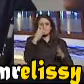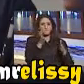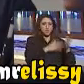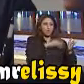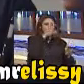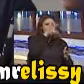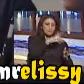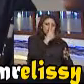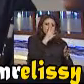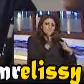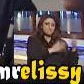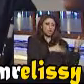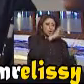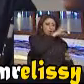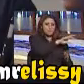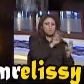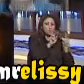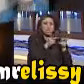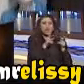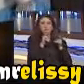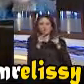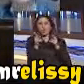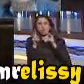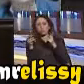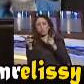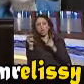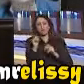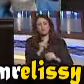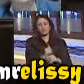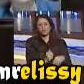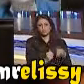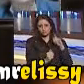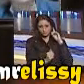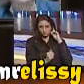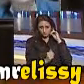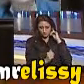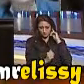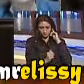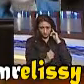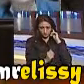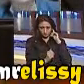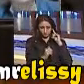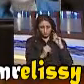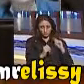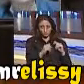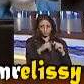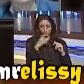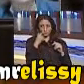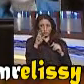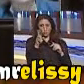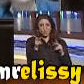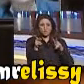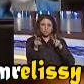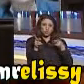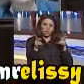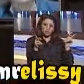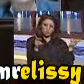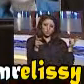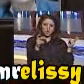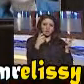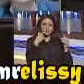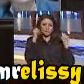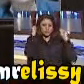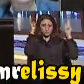ثلاث فعاليات مختلفة ولا ثلاث فعاليات متفقة فعالية واحدة؟ ثلاث فعاليات انا اظنها يعني مختلفة، يعني احنا